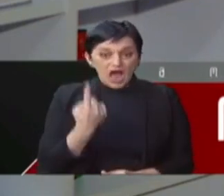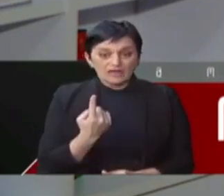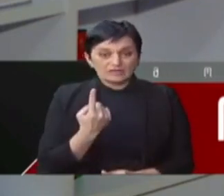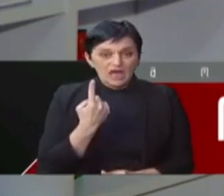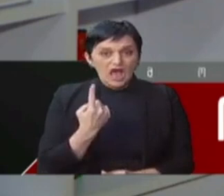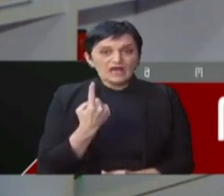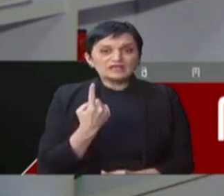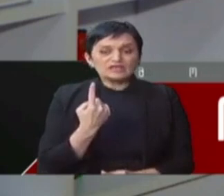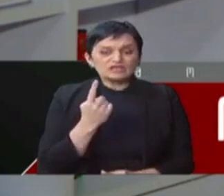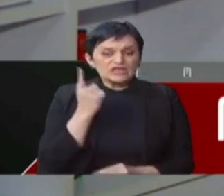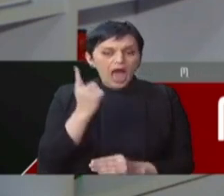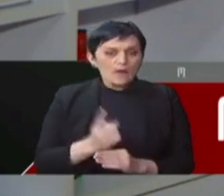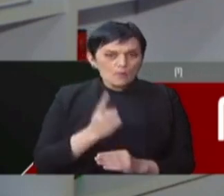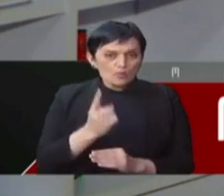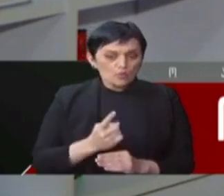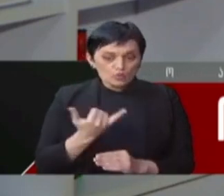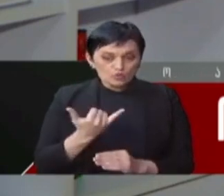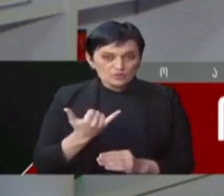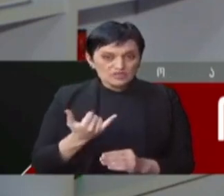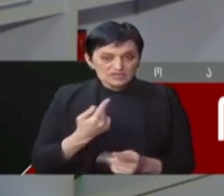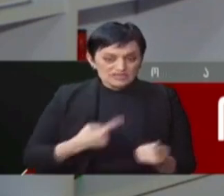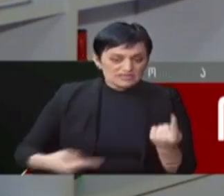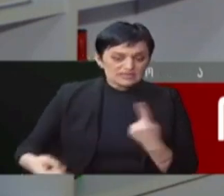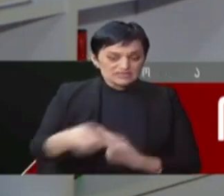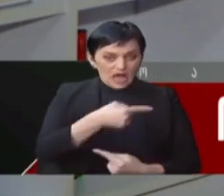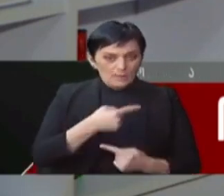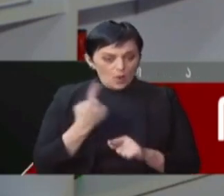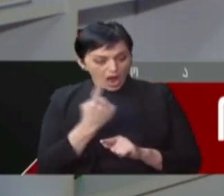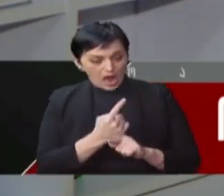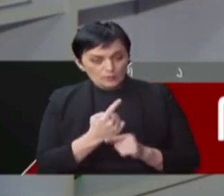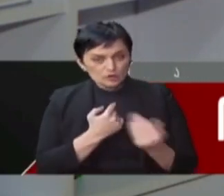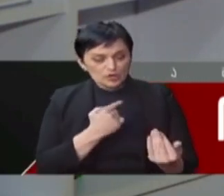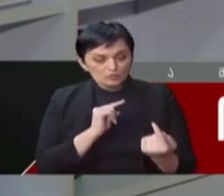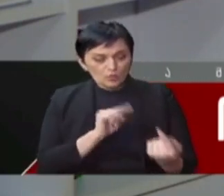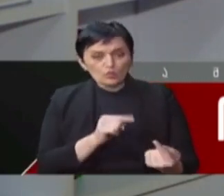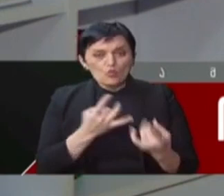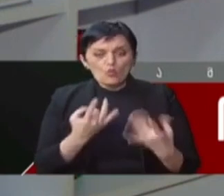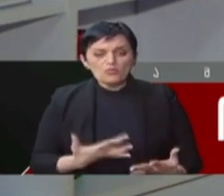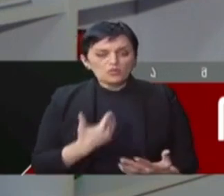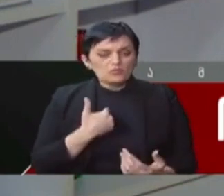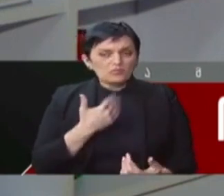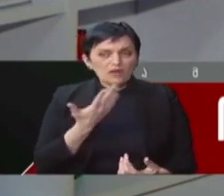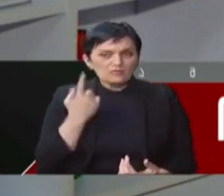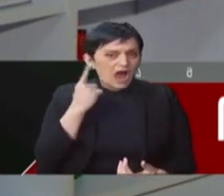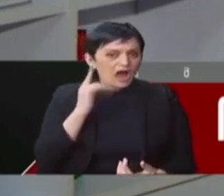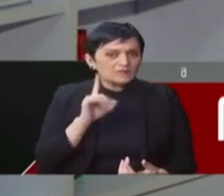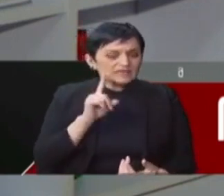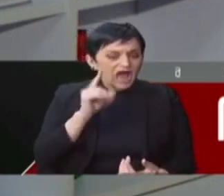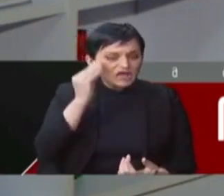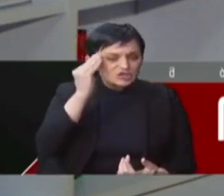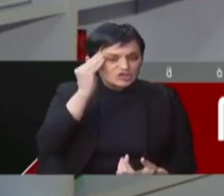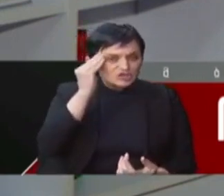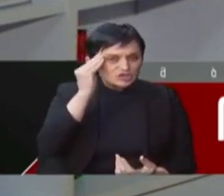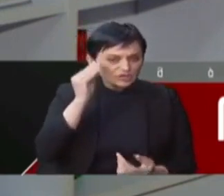ვთქვათ, ერთი რაღაცით ემუქრებოდი, ეხლა იმის საპირისპირო რამით ემუქრების შენს მოწინააღმდეგეს. მე უბრალოდ არ მესმის რა შინაარსი